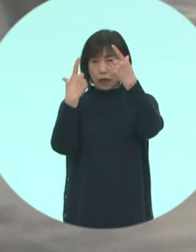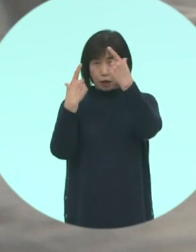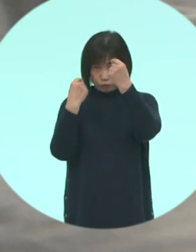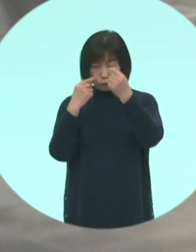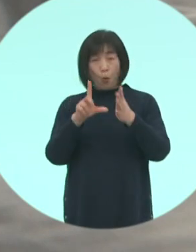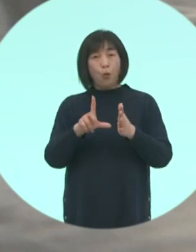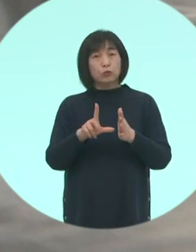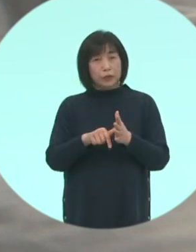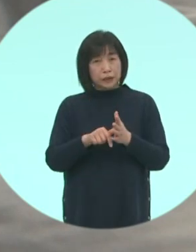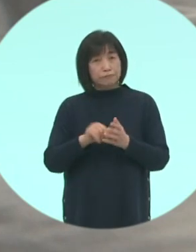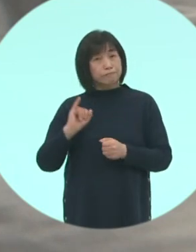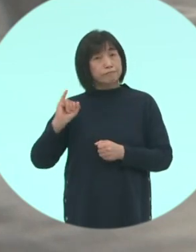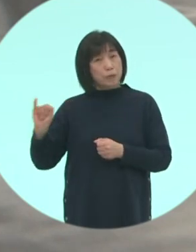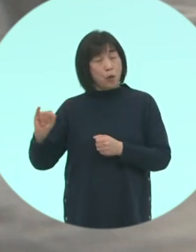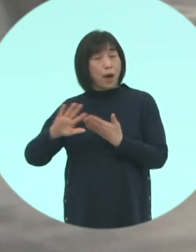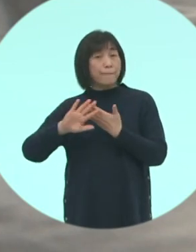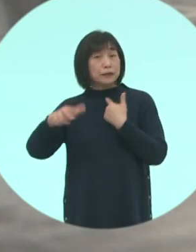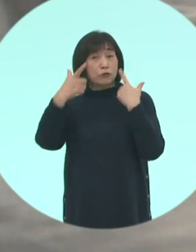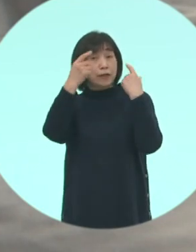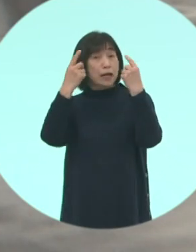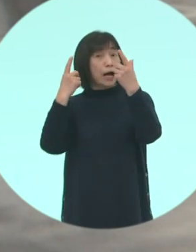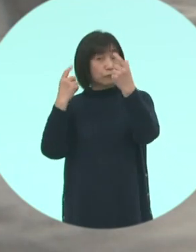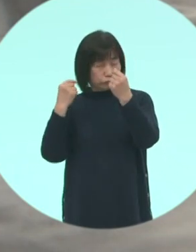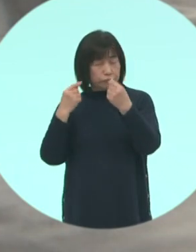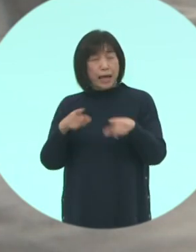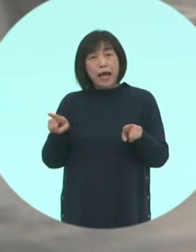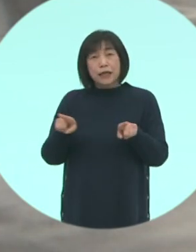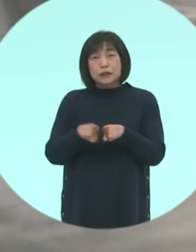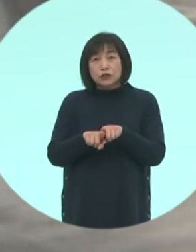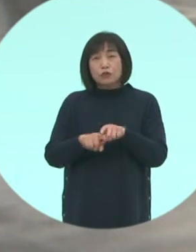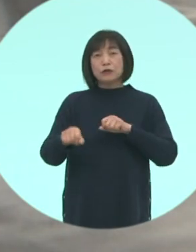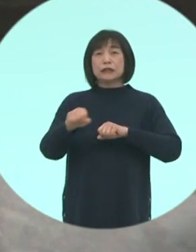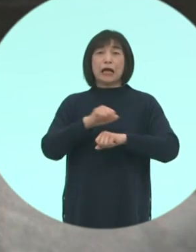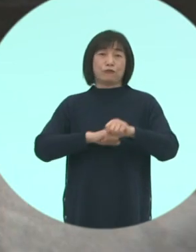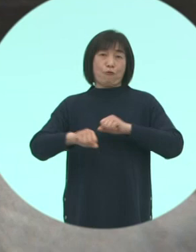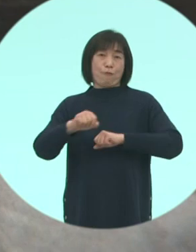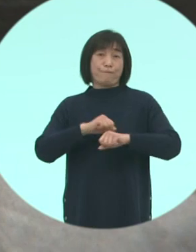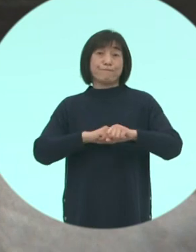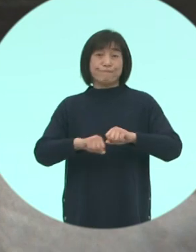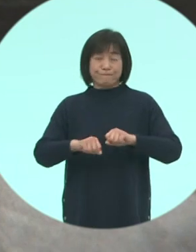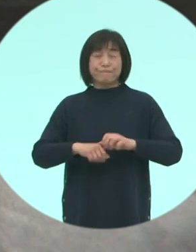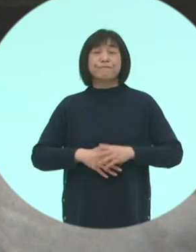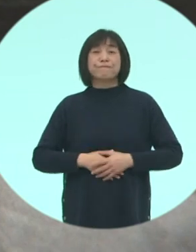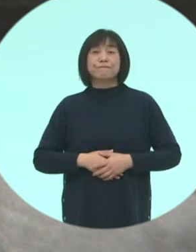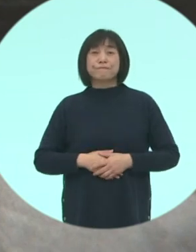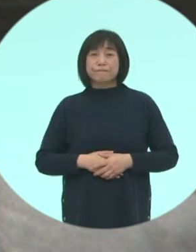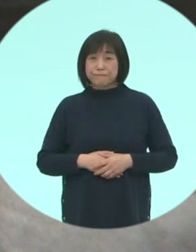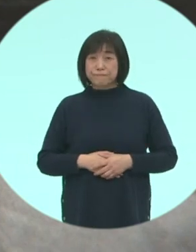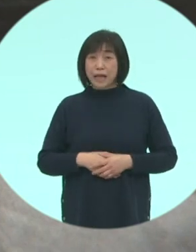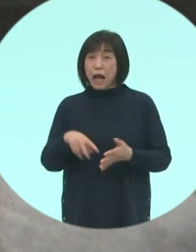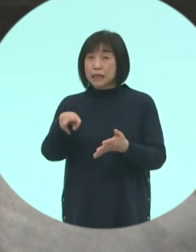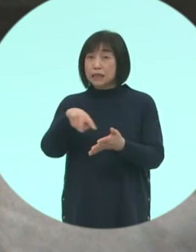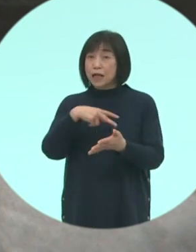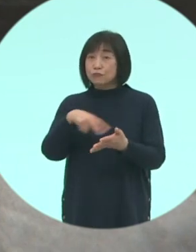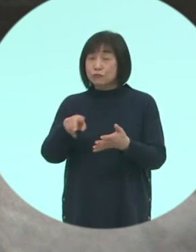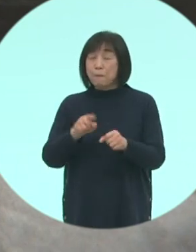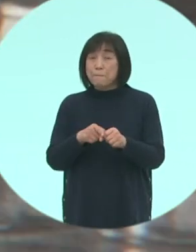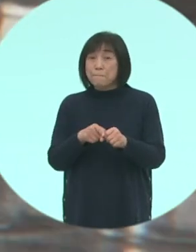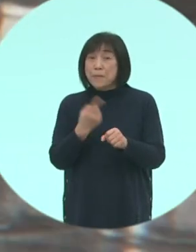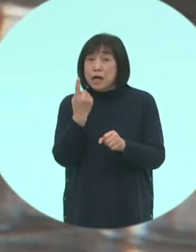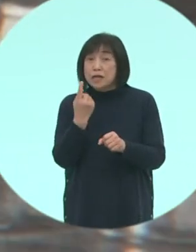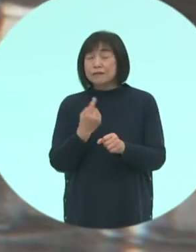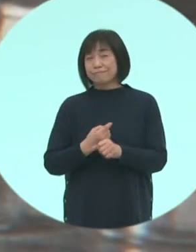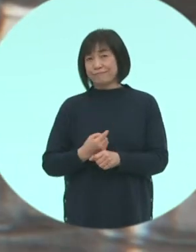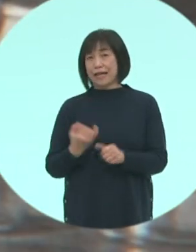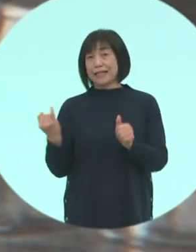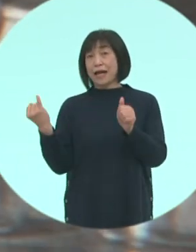両方が別の大学でやってて一緒に活動をやってたんですね。 ダンスがきっかけで人生